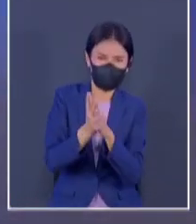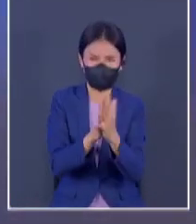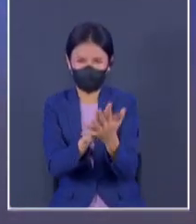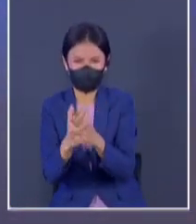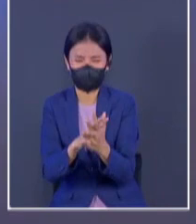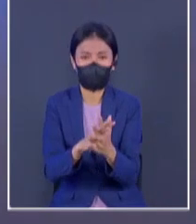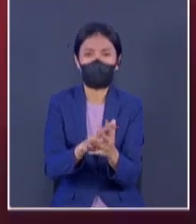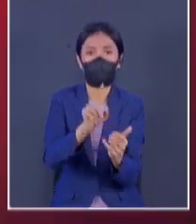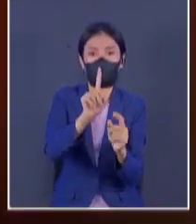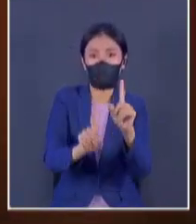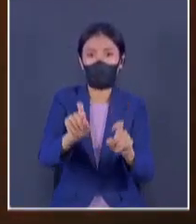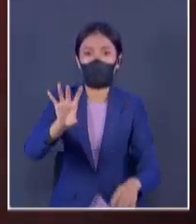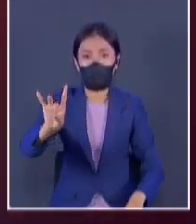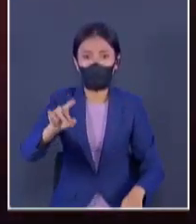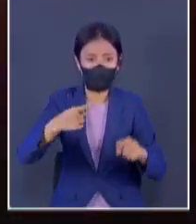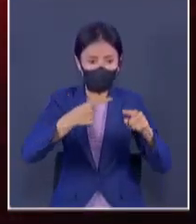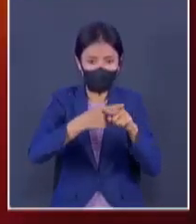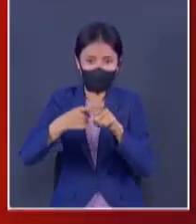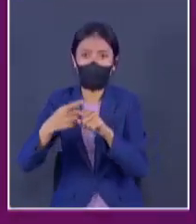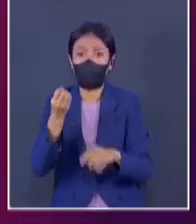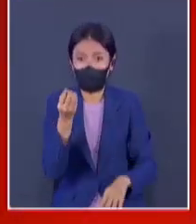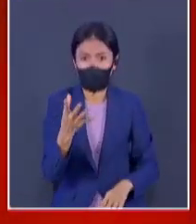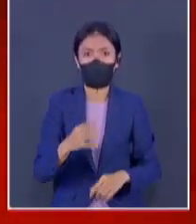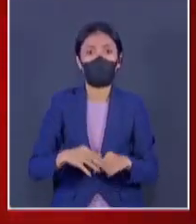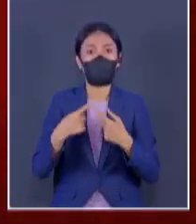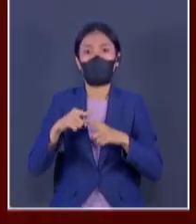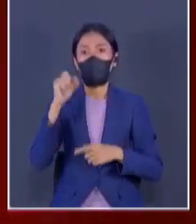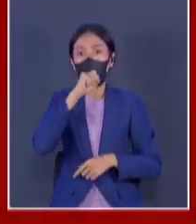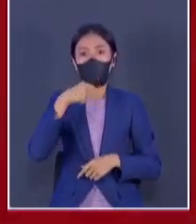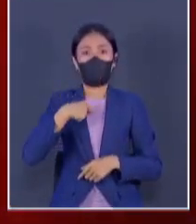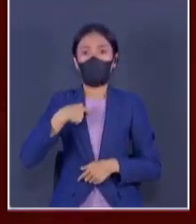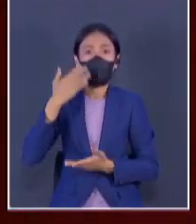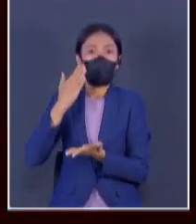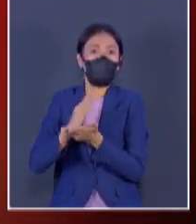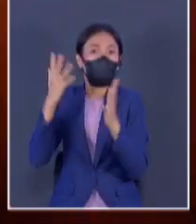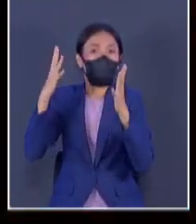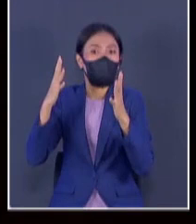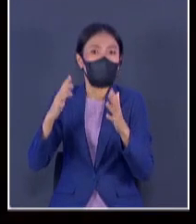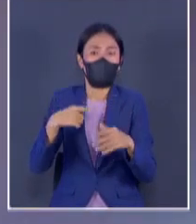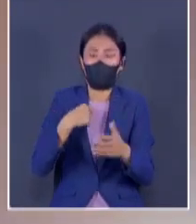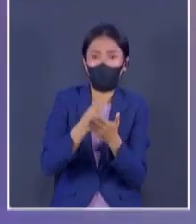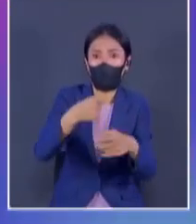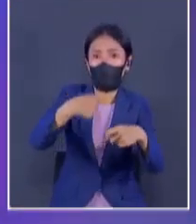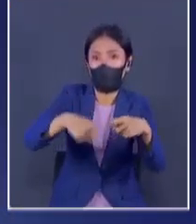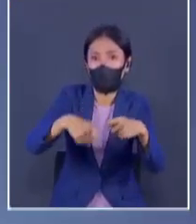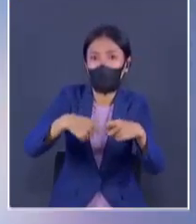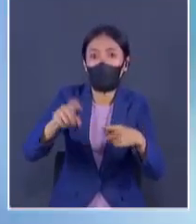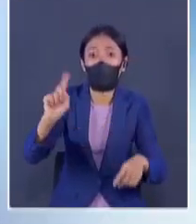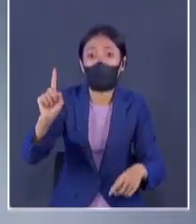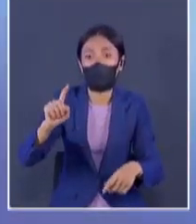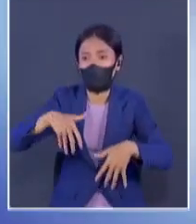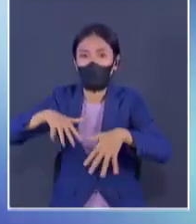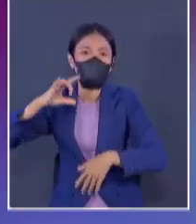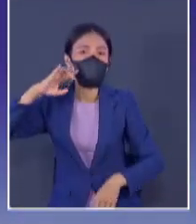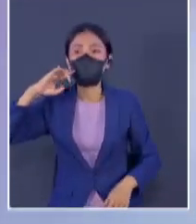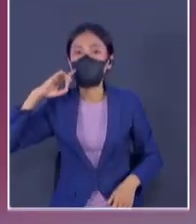นค่ะแล้วก็ได้รับบาดเจ็บอีกเป็นจำนวนมากโดยการช่วยเหลือเป็นไปอย่างยากลำบากนะคะเนื่องจากแฟนเพลงบางส่วนไม่ให้ความร่วมมือกับเ